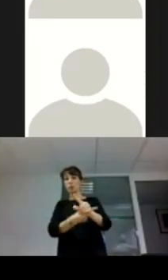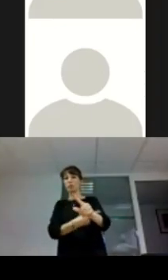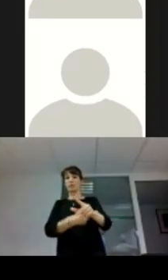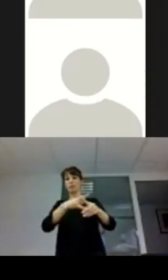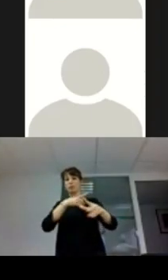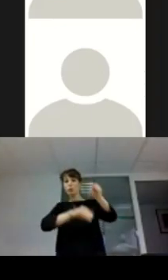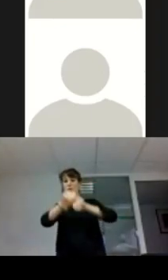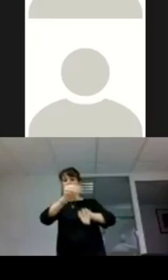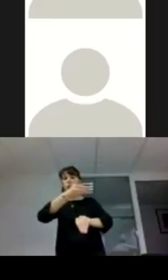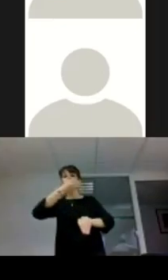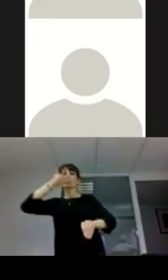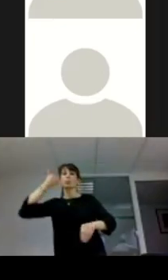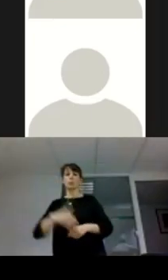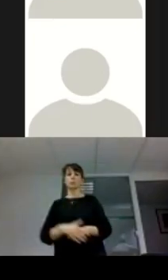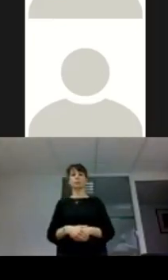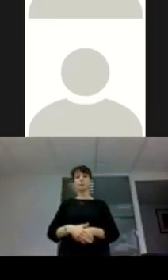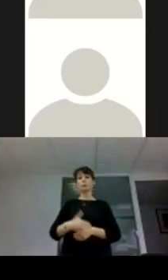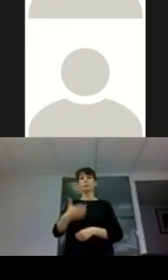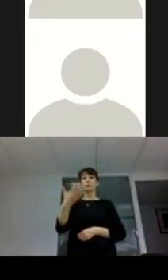l'évolution thérapeutique.